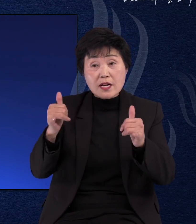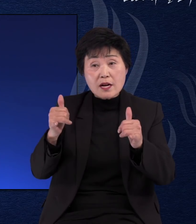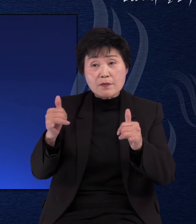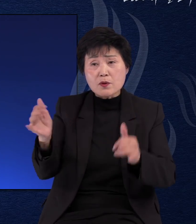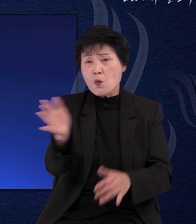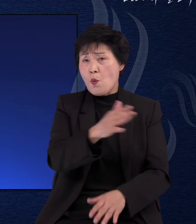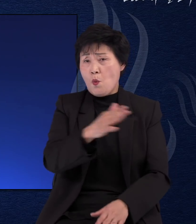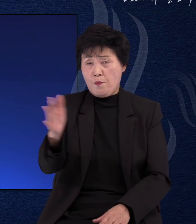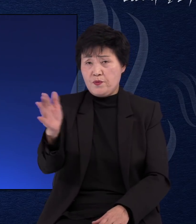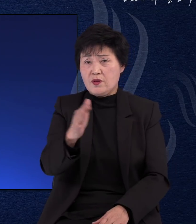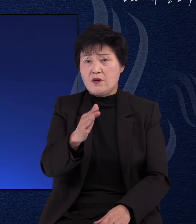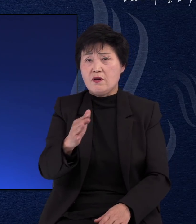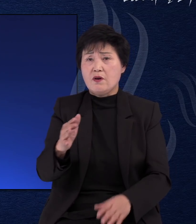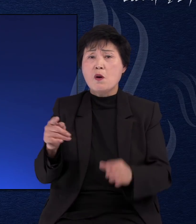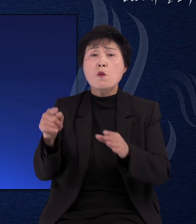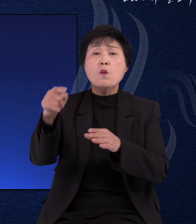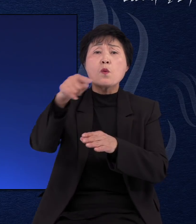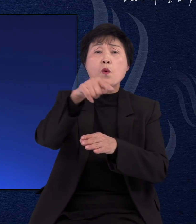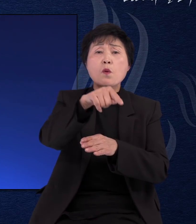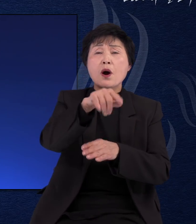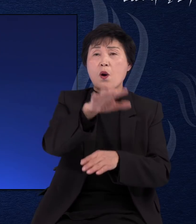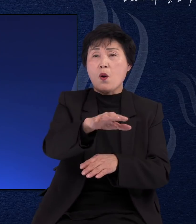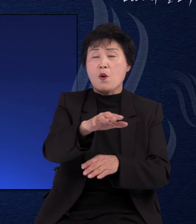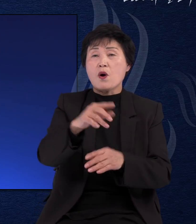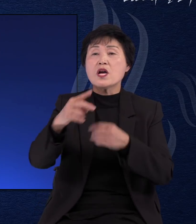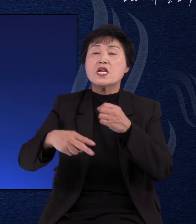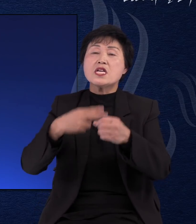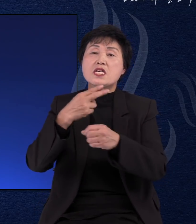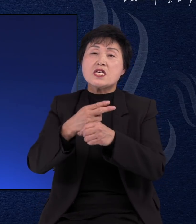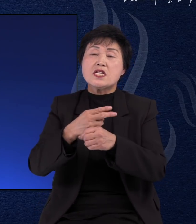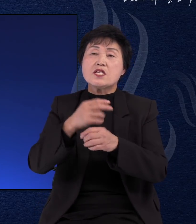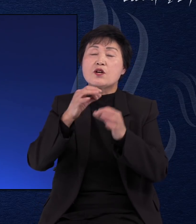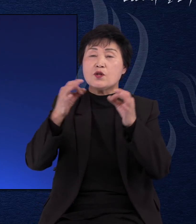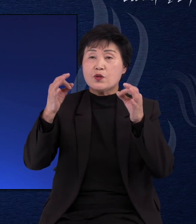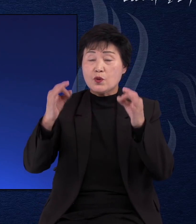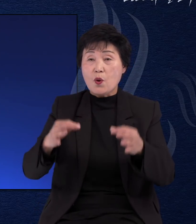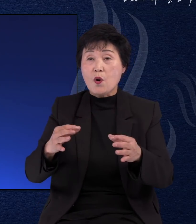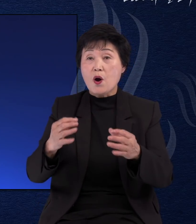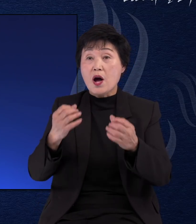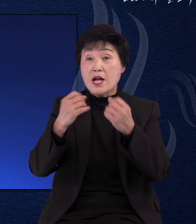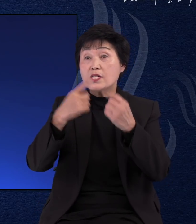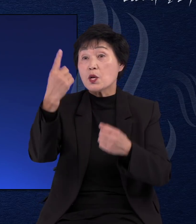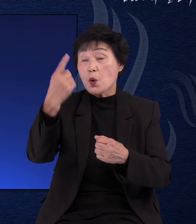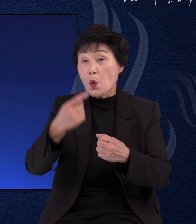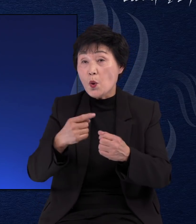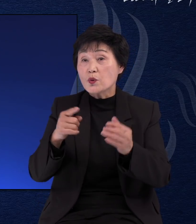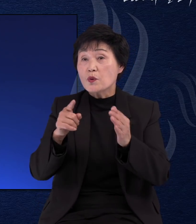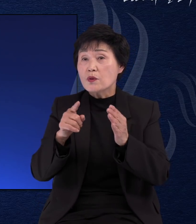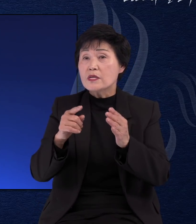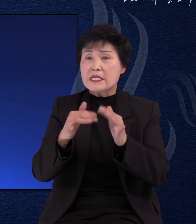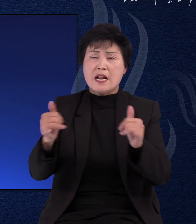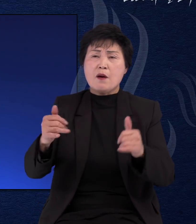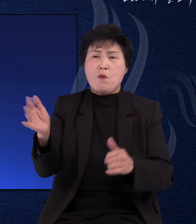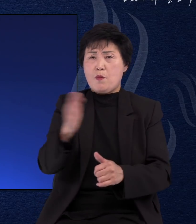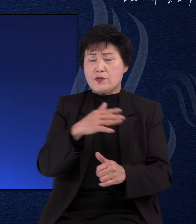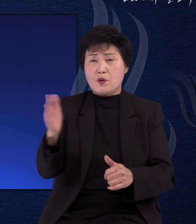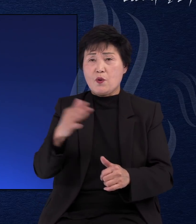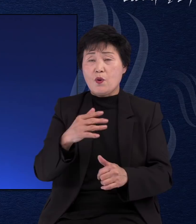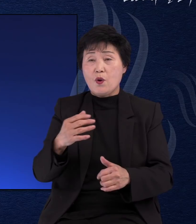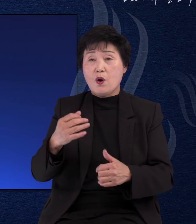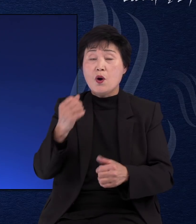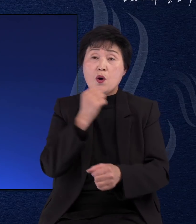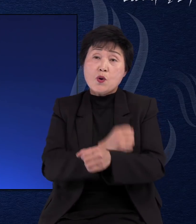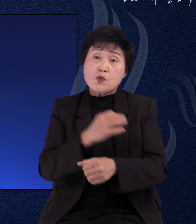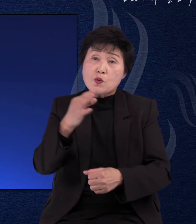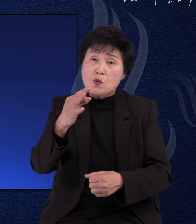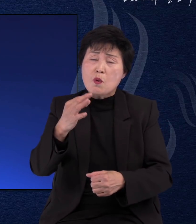지역이었고, 2년 동안 새 가족이 오지 않았고, 사례비는 꿈에도 꾸지 못하고, 그러한 상황 가운데서